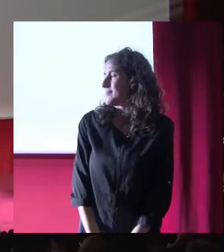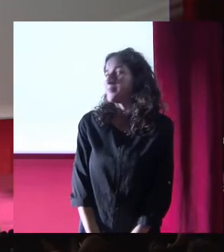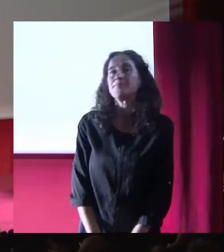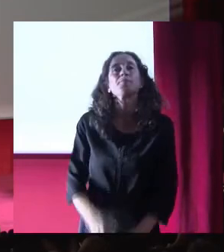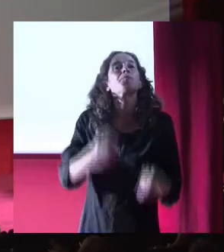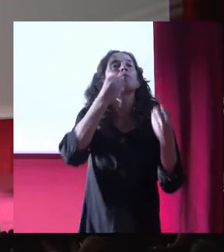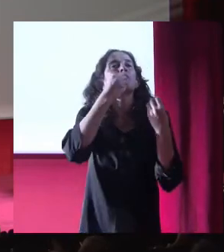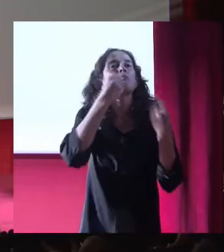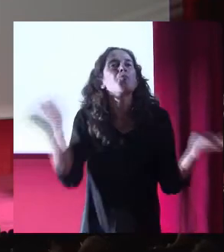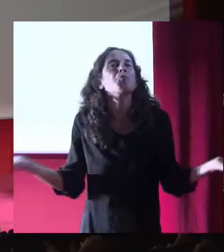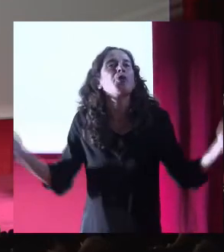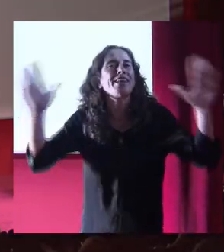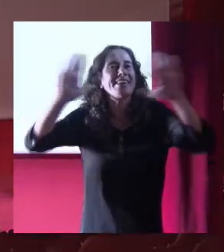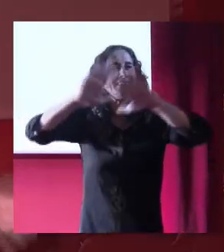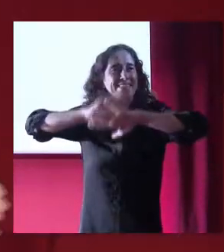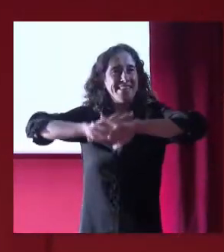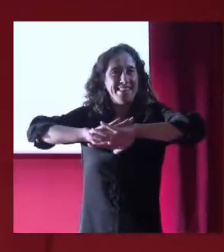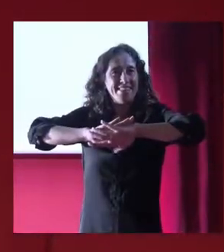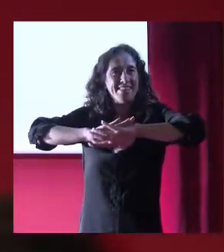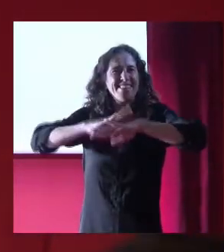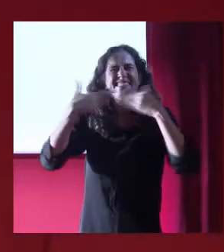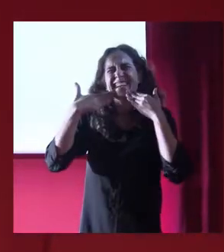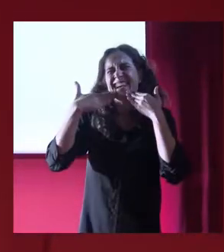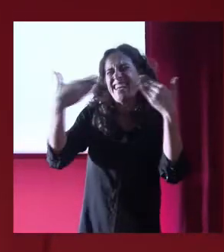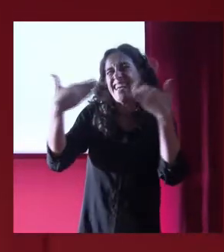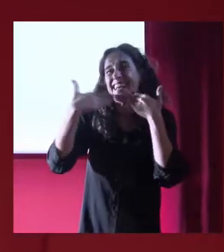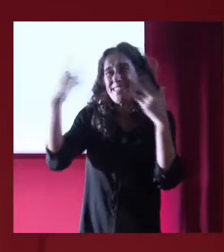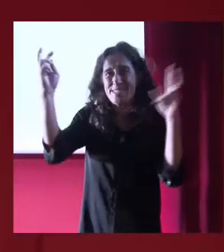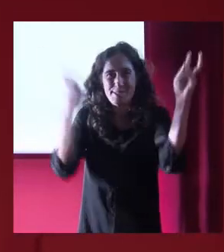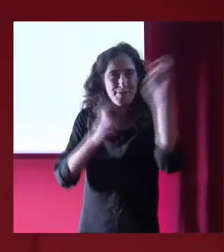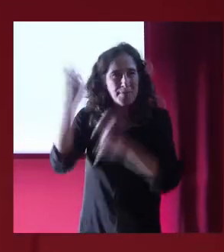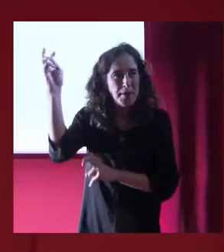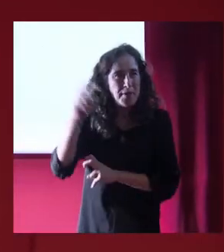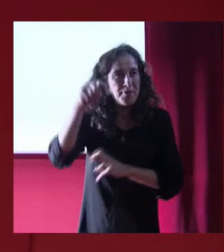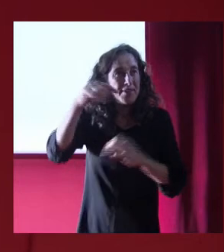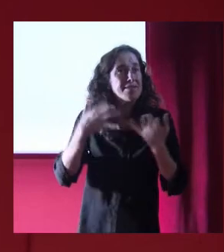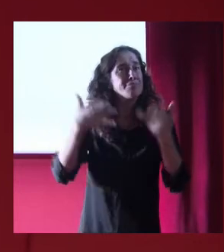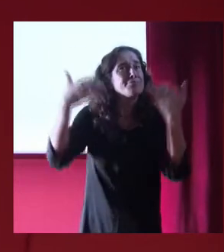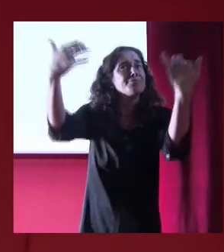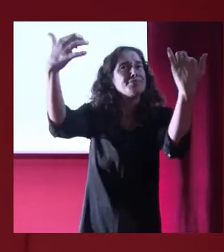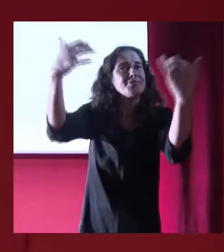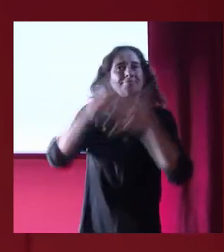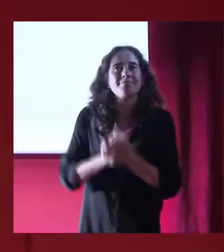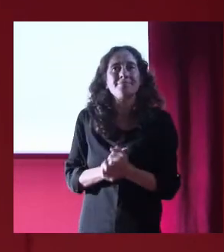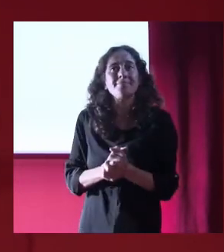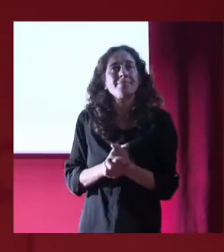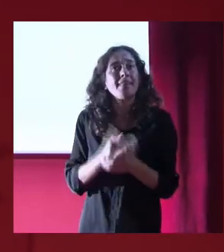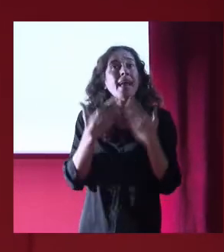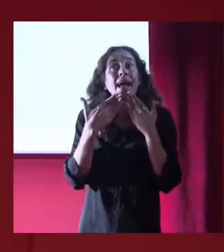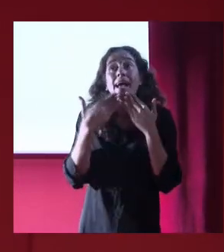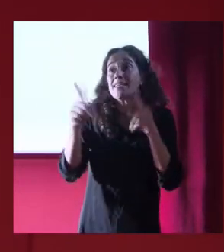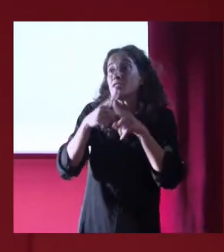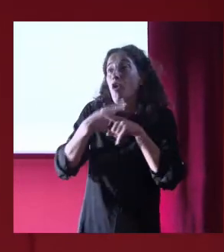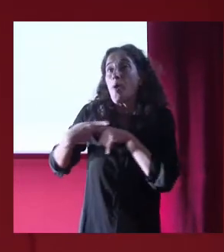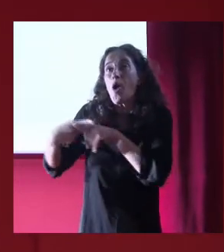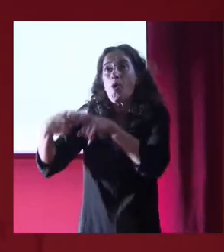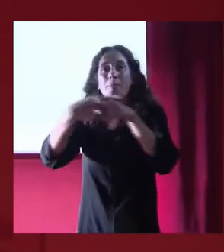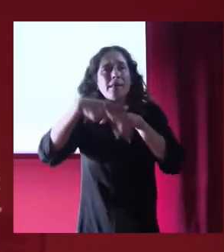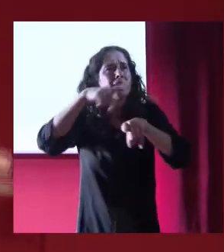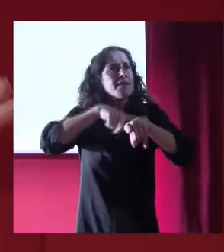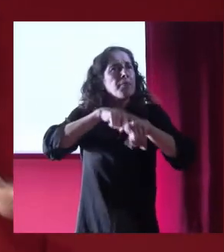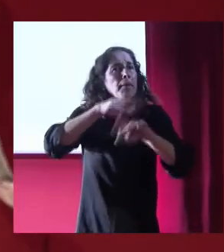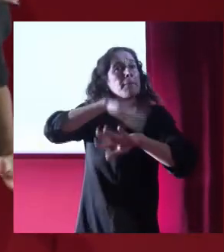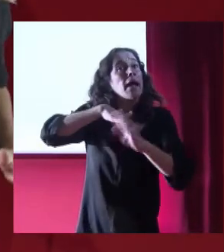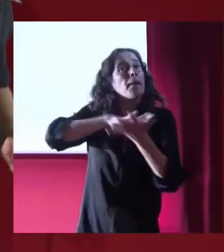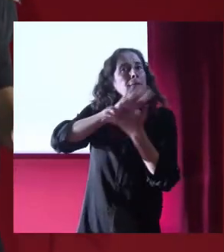Molt bon vespre. Moltes gràcies per ser aquí. Moltes gràcies per venir a compartir una estona per parlar de